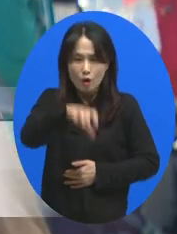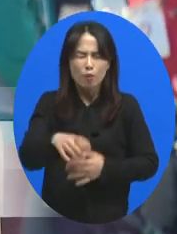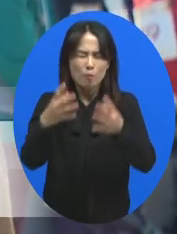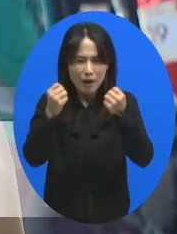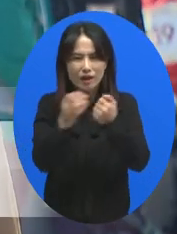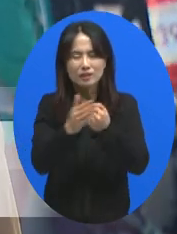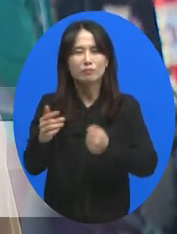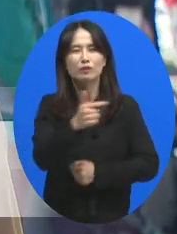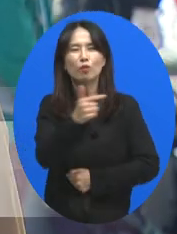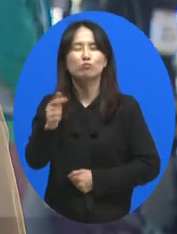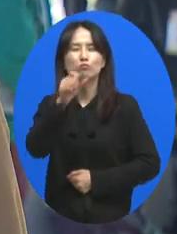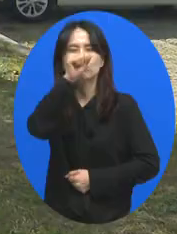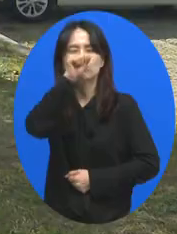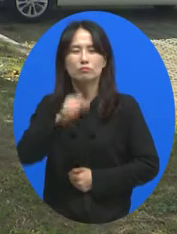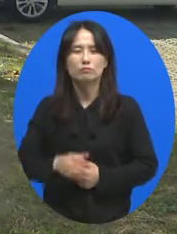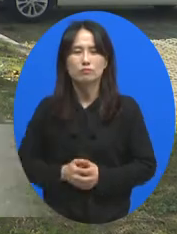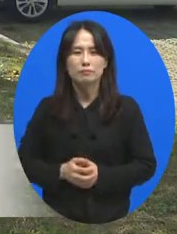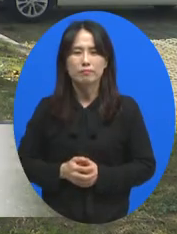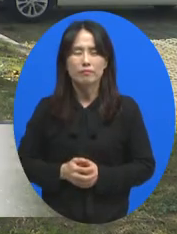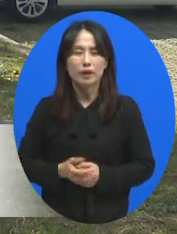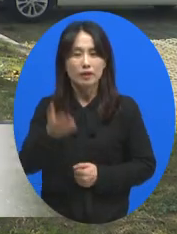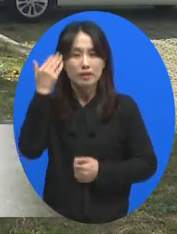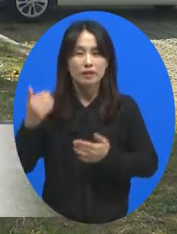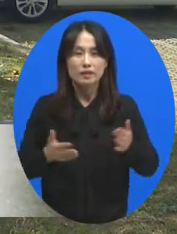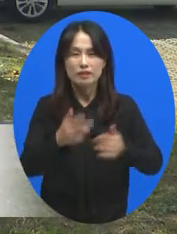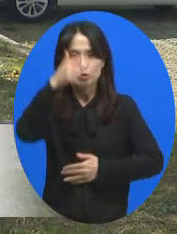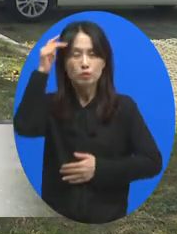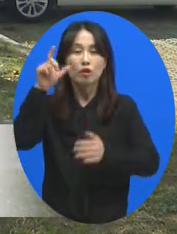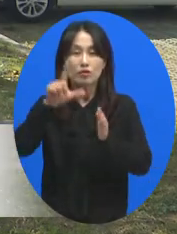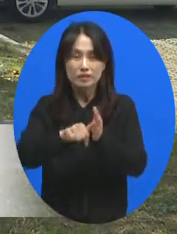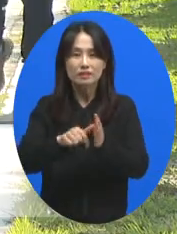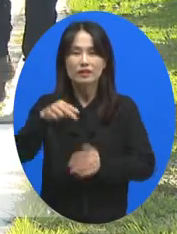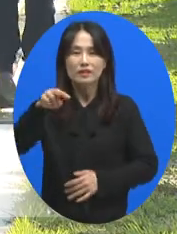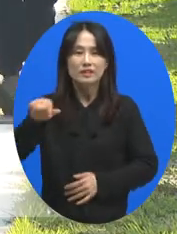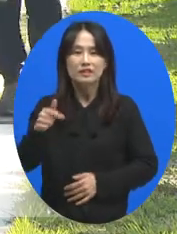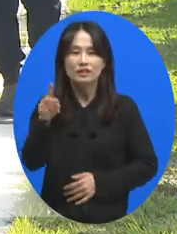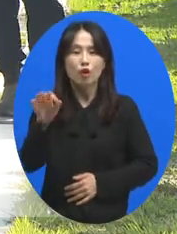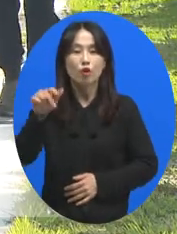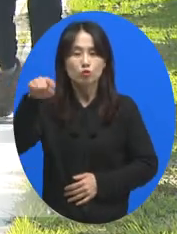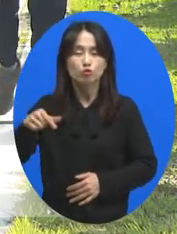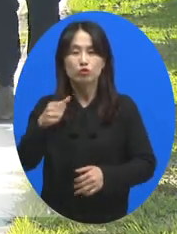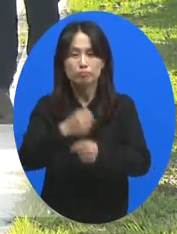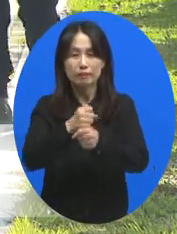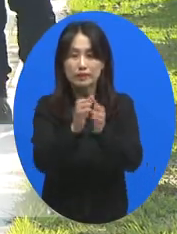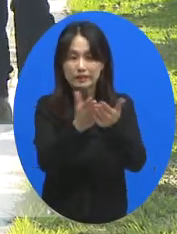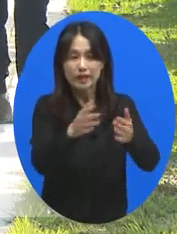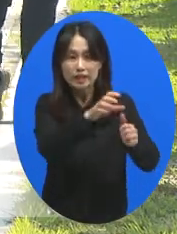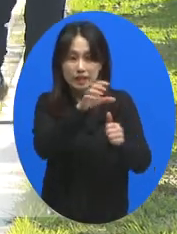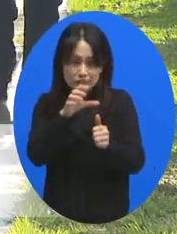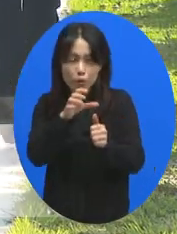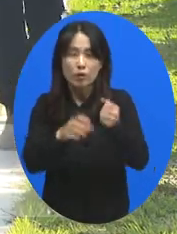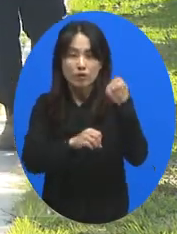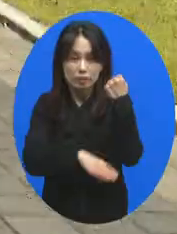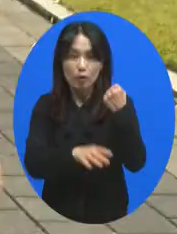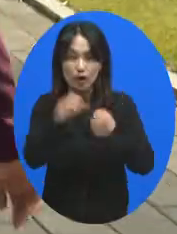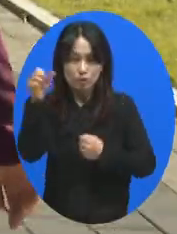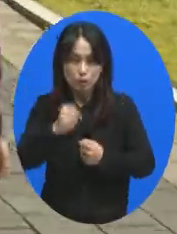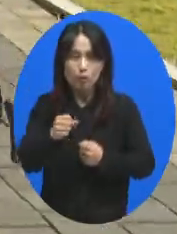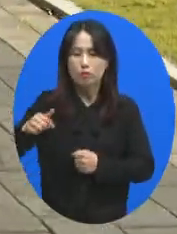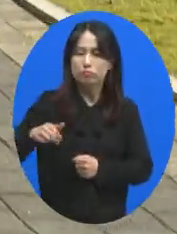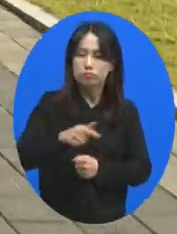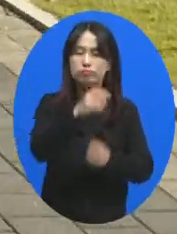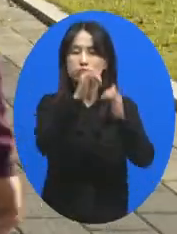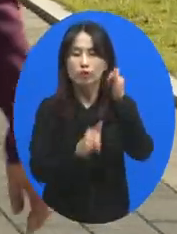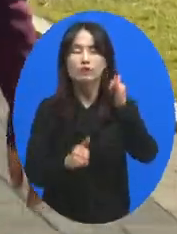걸을 곳이 많아서 정말 좋습니다. 경기 옛길은 조선시대 실학자 신경준 선생이 집필한 책을 토대로 길을 걸으며